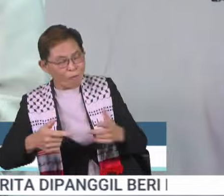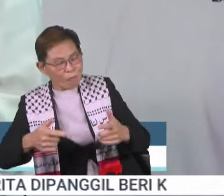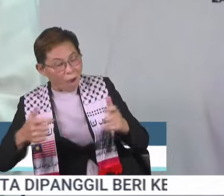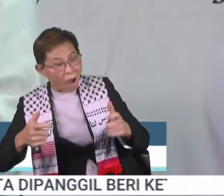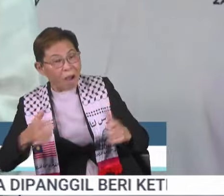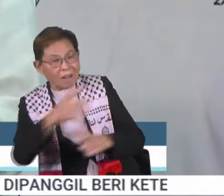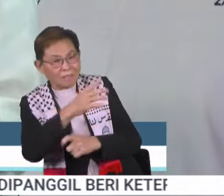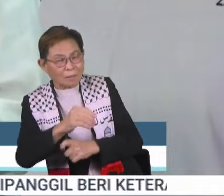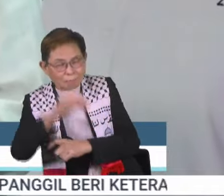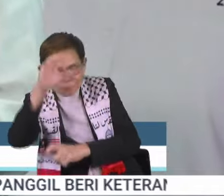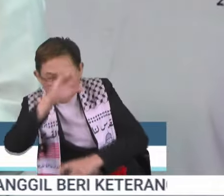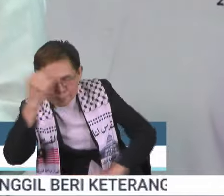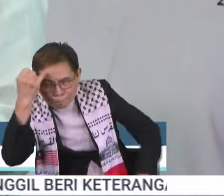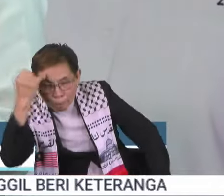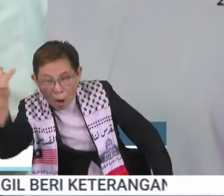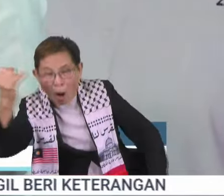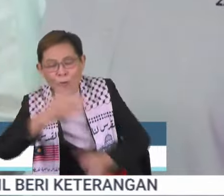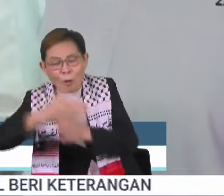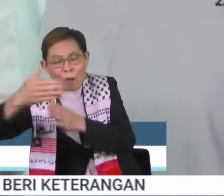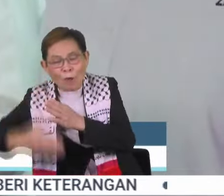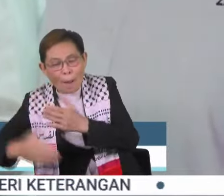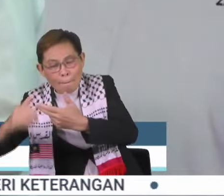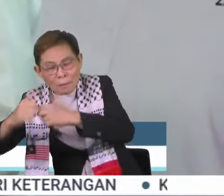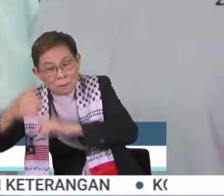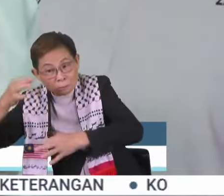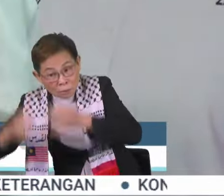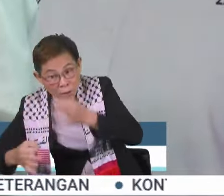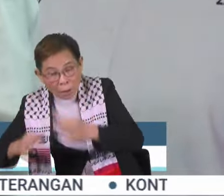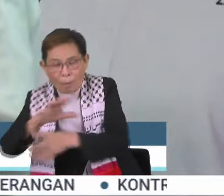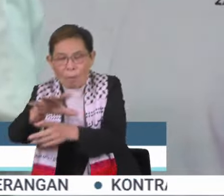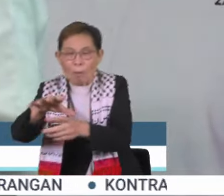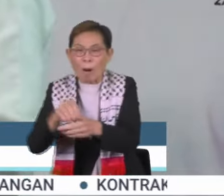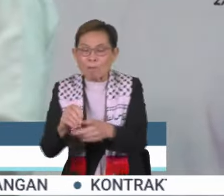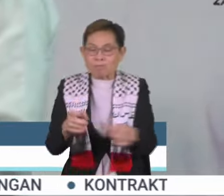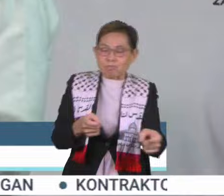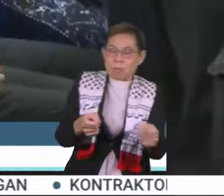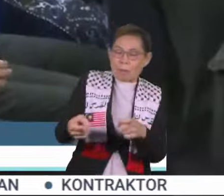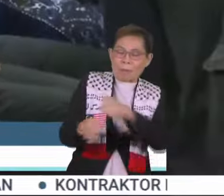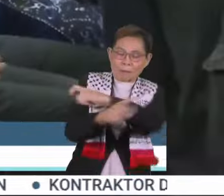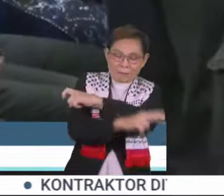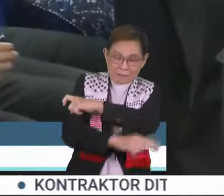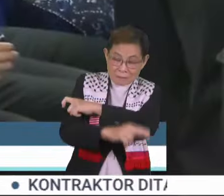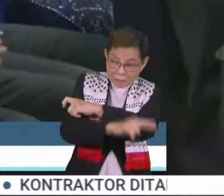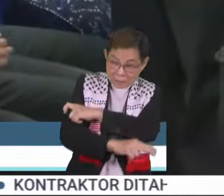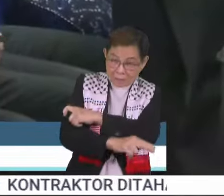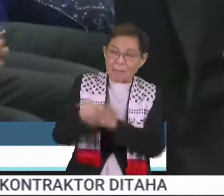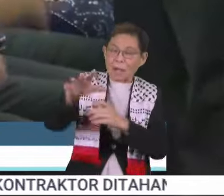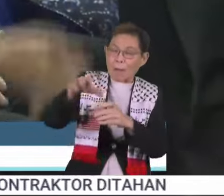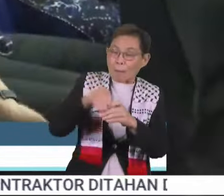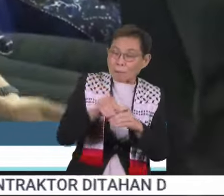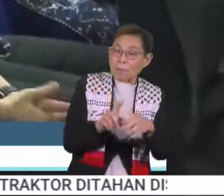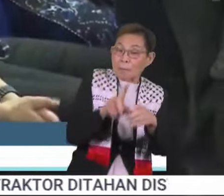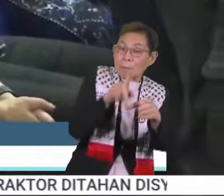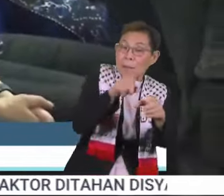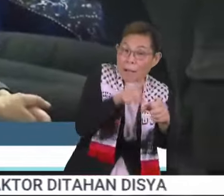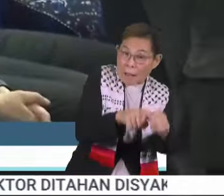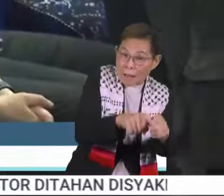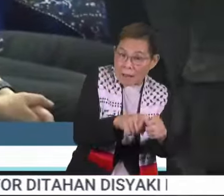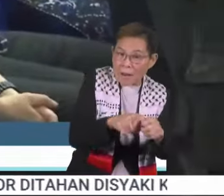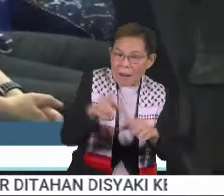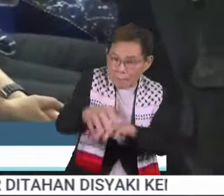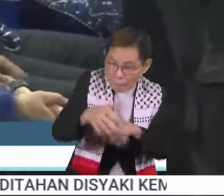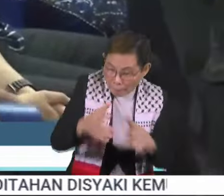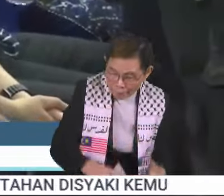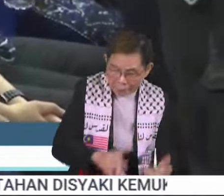segera dan mencari jalan penyelesaian jika ia melibatkan pentadbiran negeri. Ini termasuk isu berkaitan